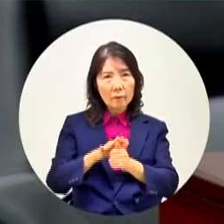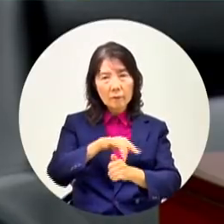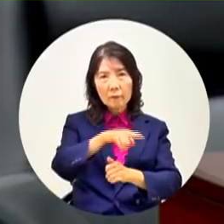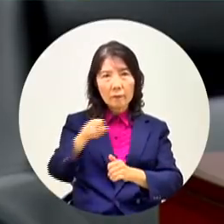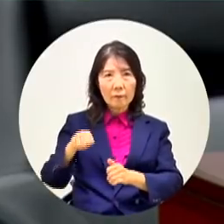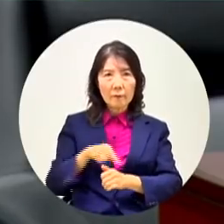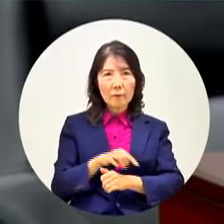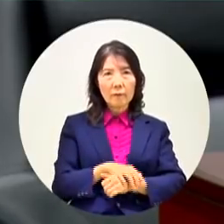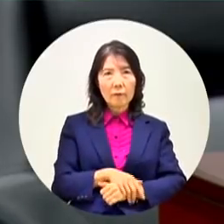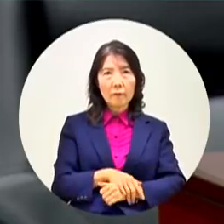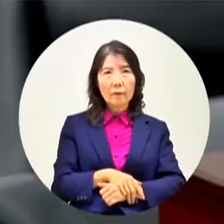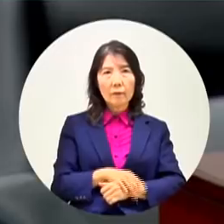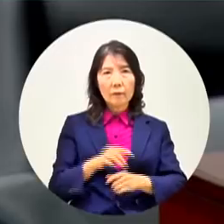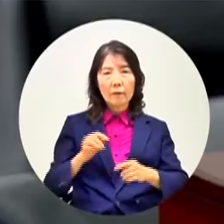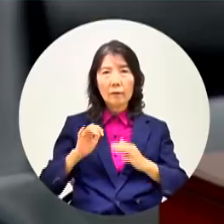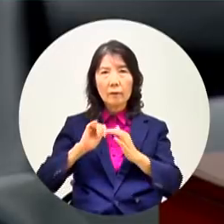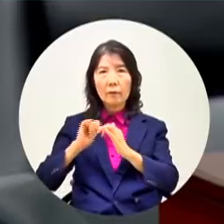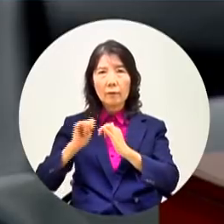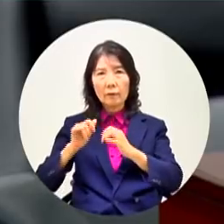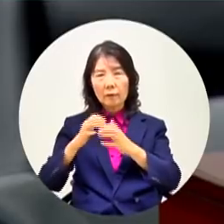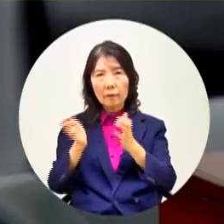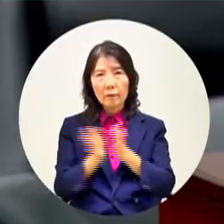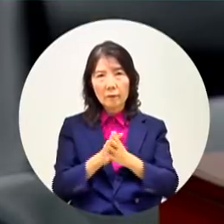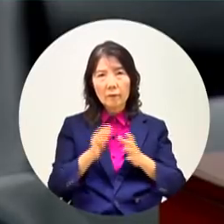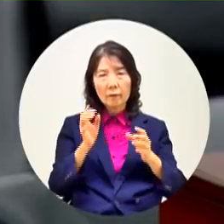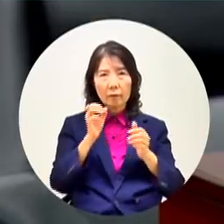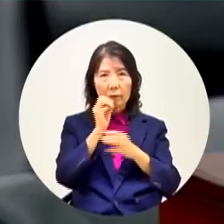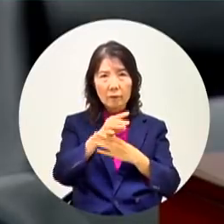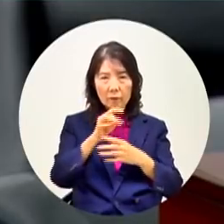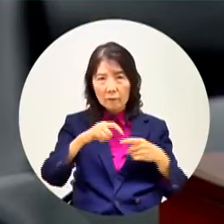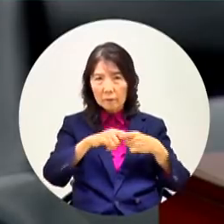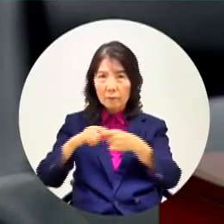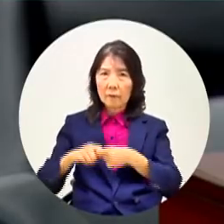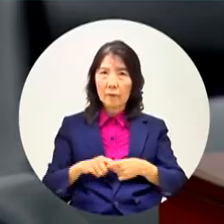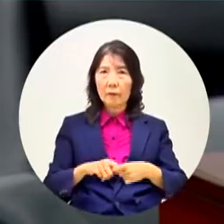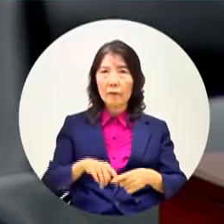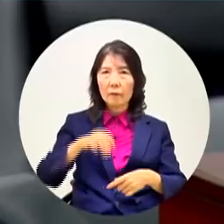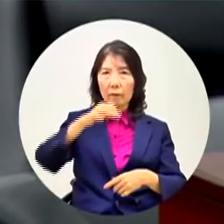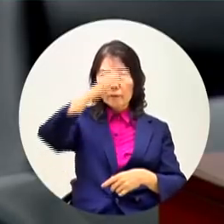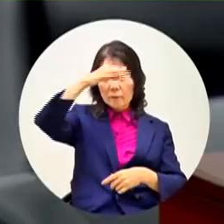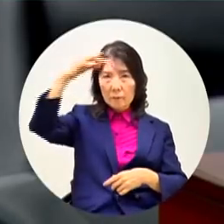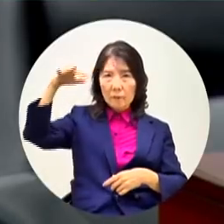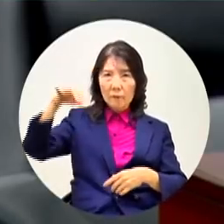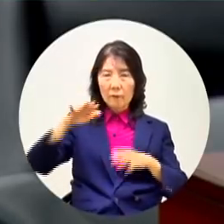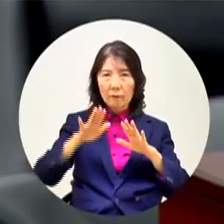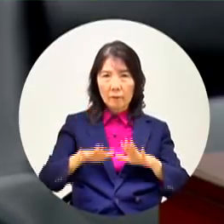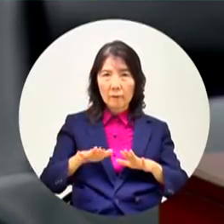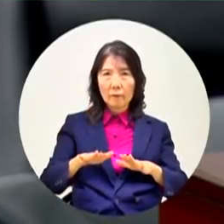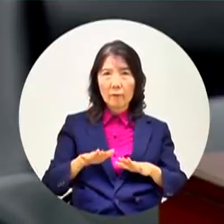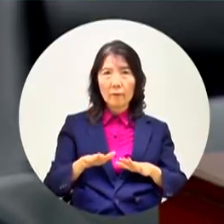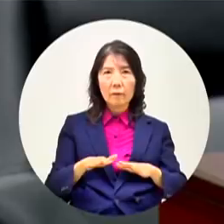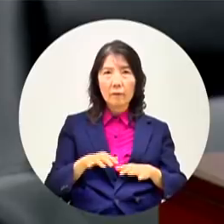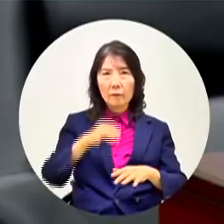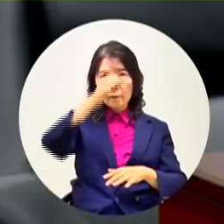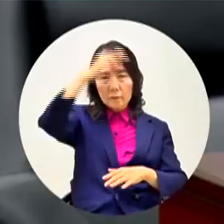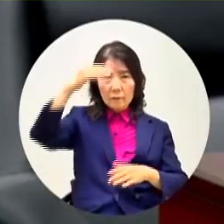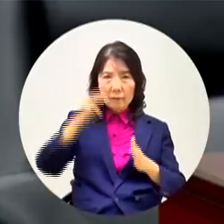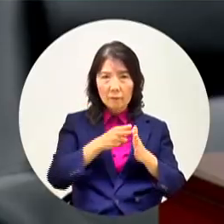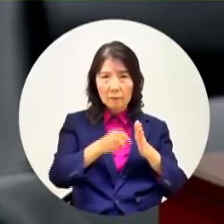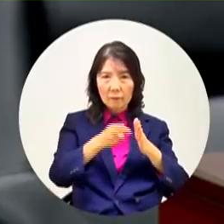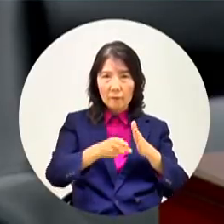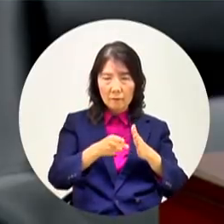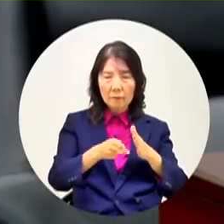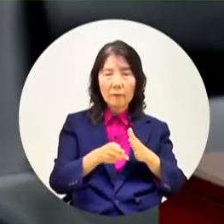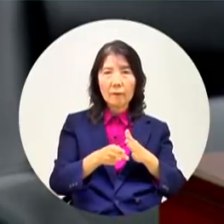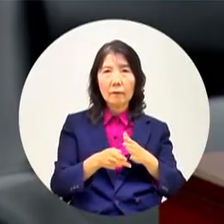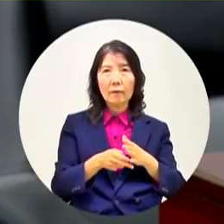这个结合民间投资，或者是咱的凤山一个现在目前的咱的凤山车站的一个指标，